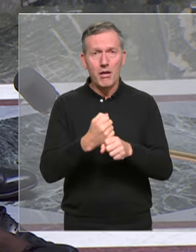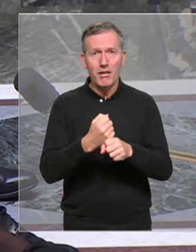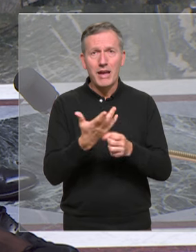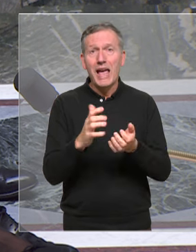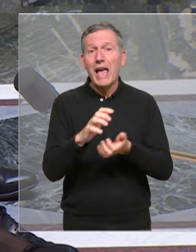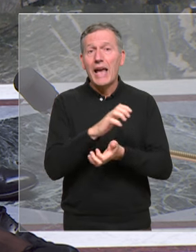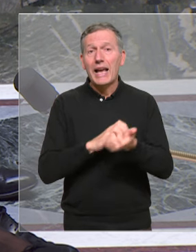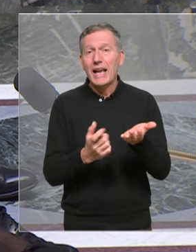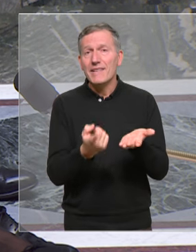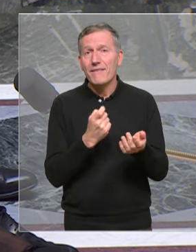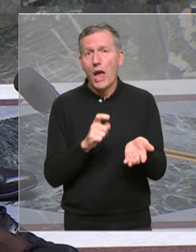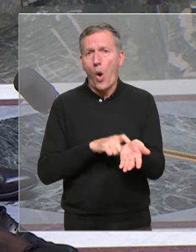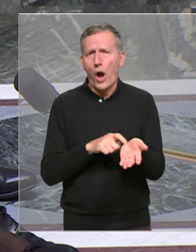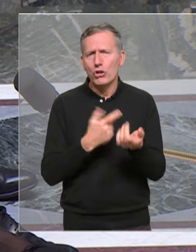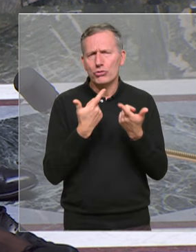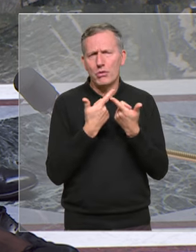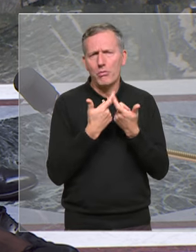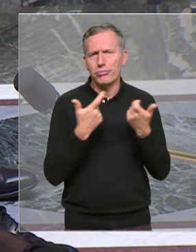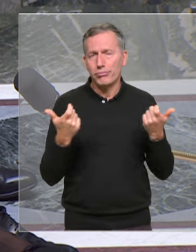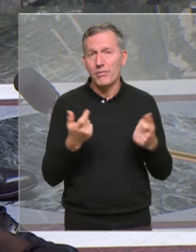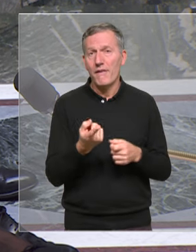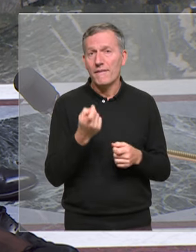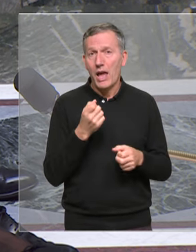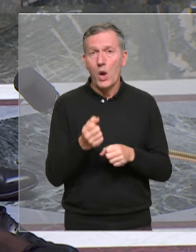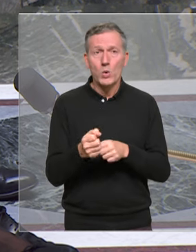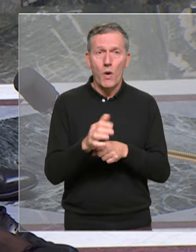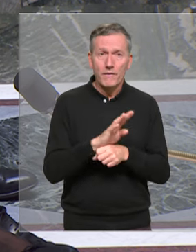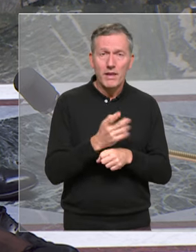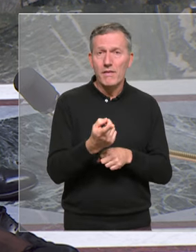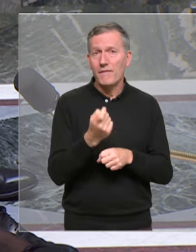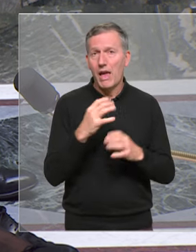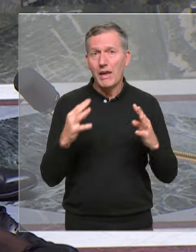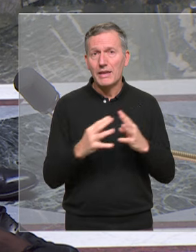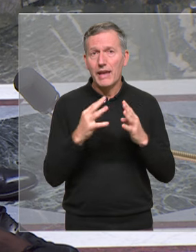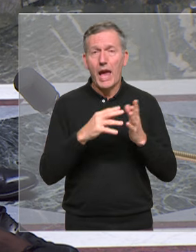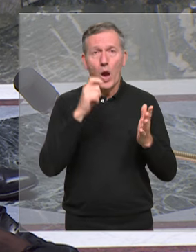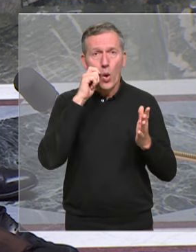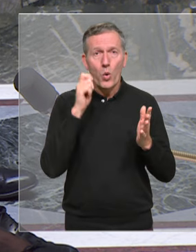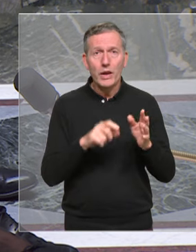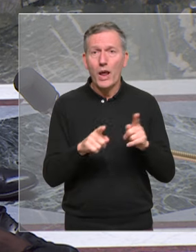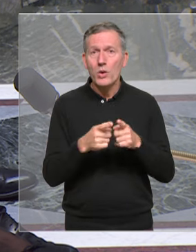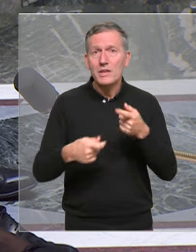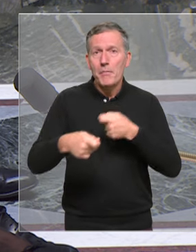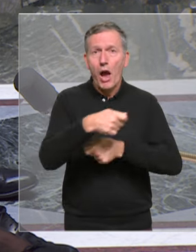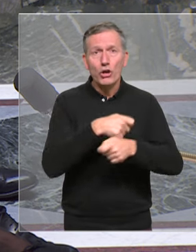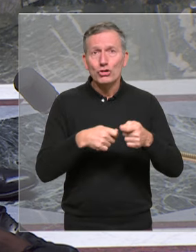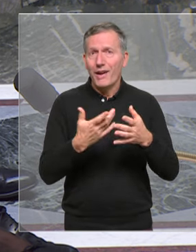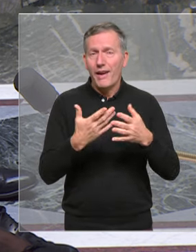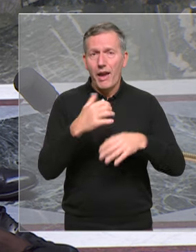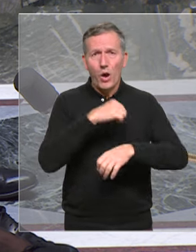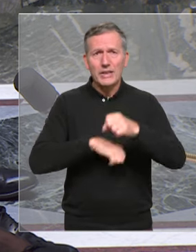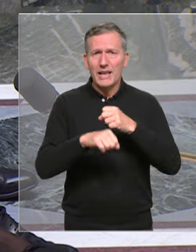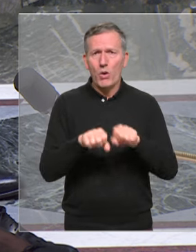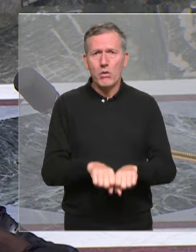elle a des origines multiples. Le Covid, la guerre en Ukraine et la désorganisation des marchés par M.